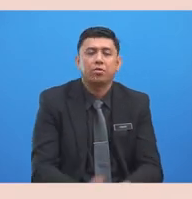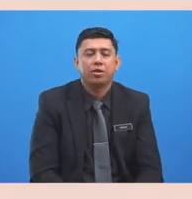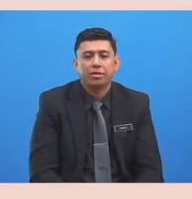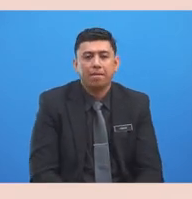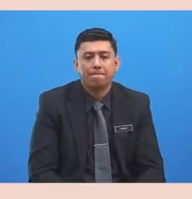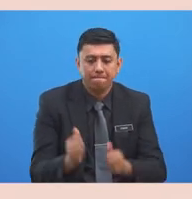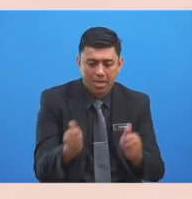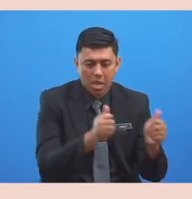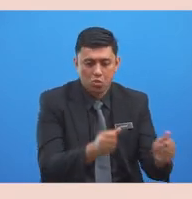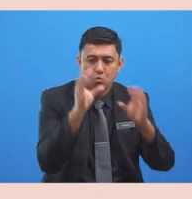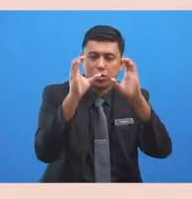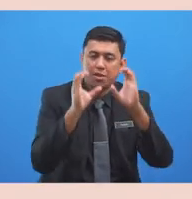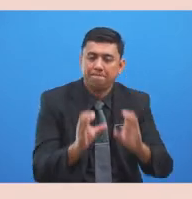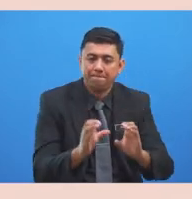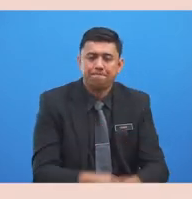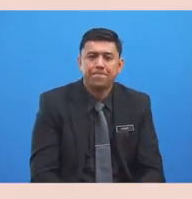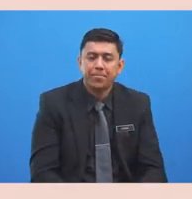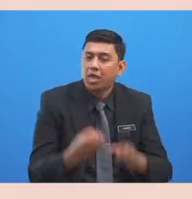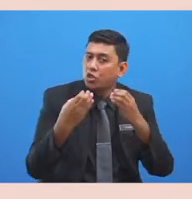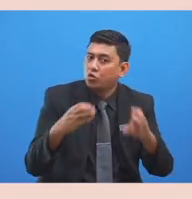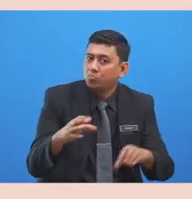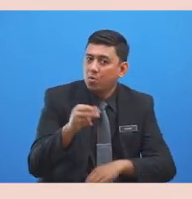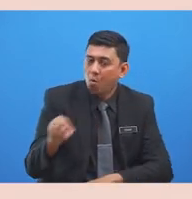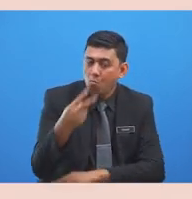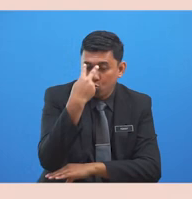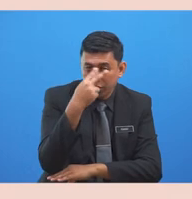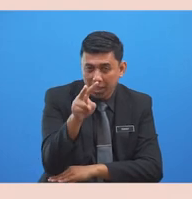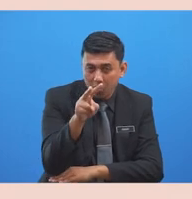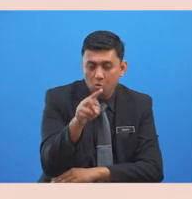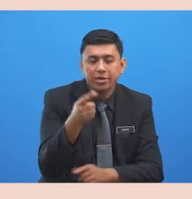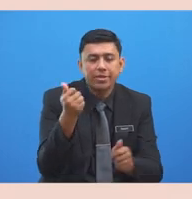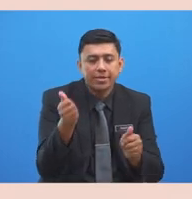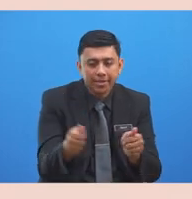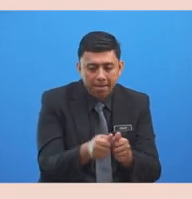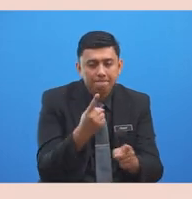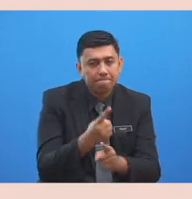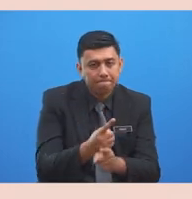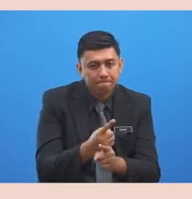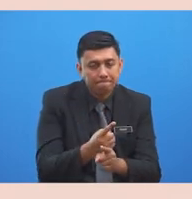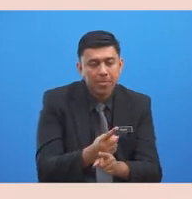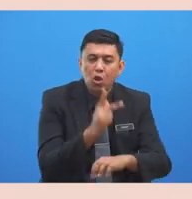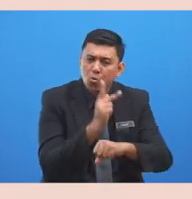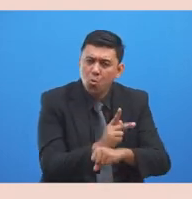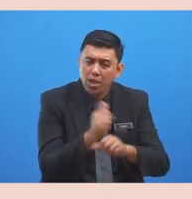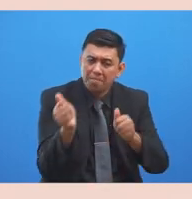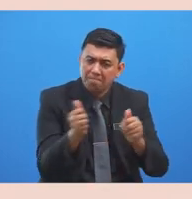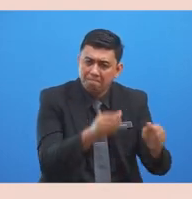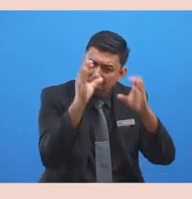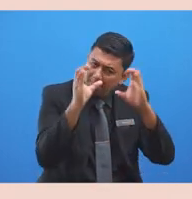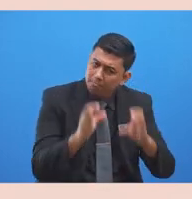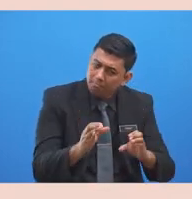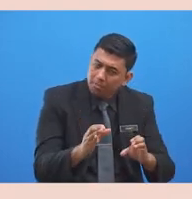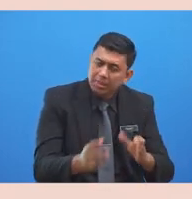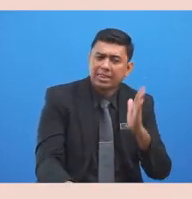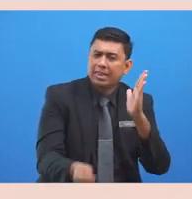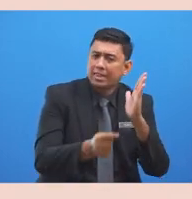oleh pengatur cara. Cuba murid-murid perhatikan dengan teliti apakah kod atau cara yang